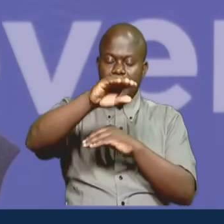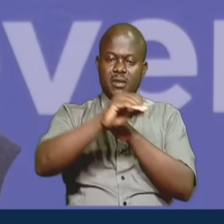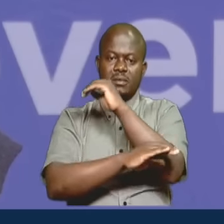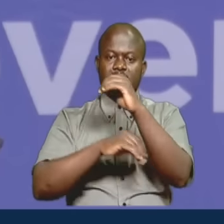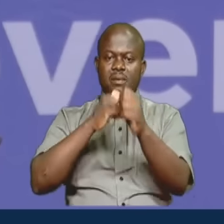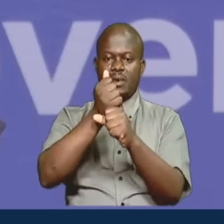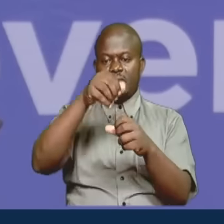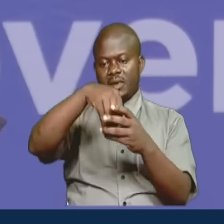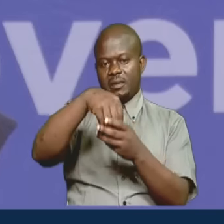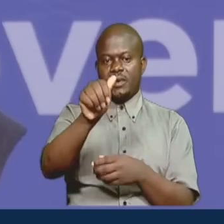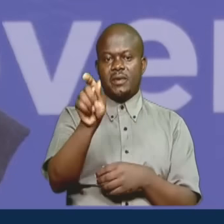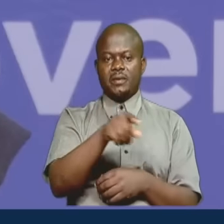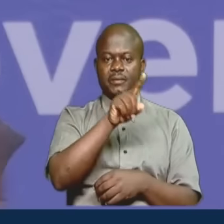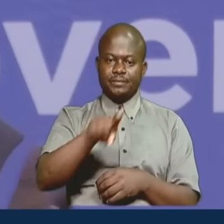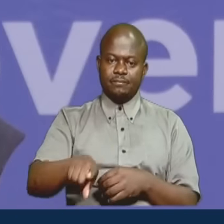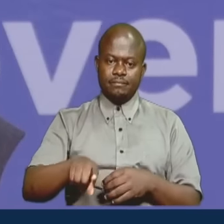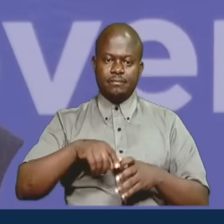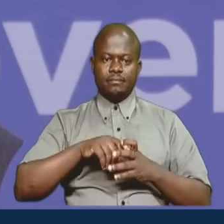bakoreyemo ibyo byaha.